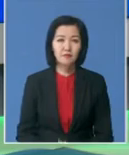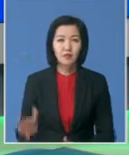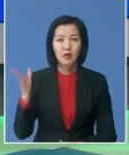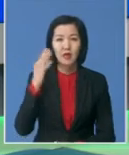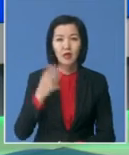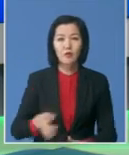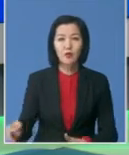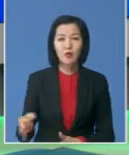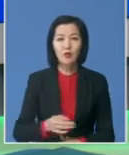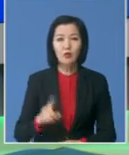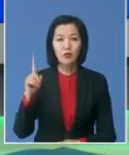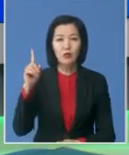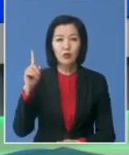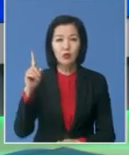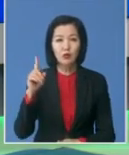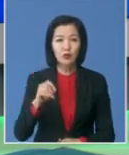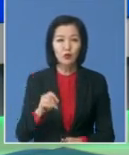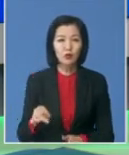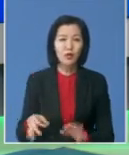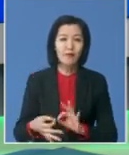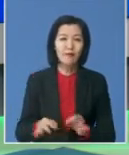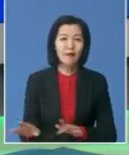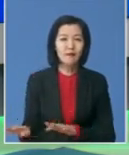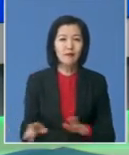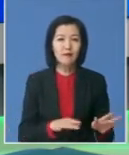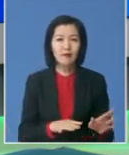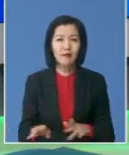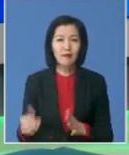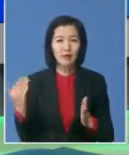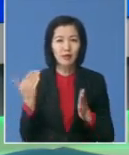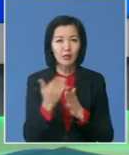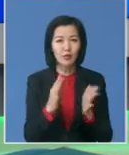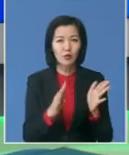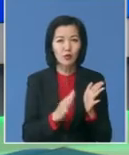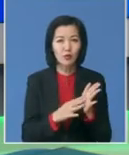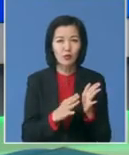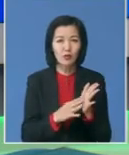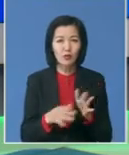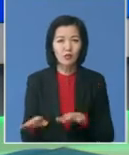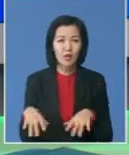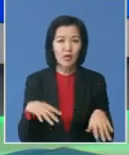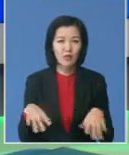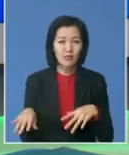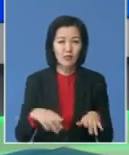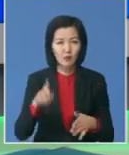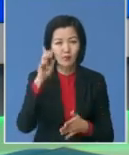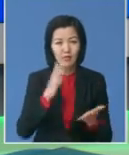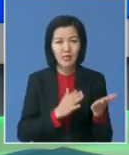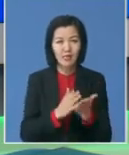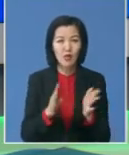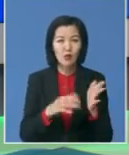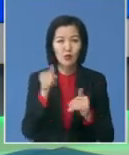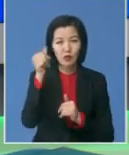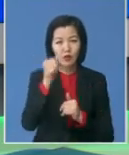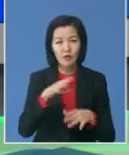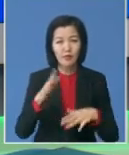Алматы облысында 100 нақты қадам ұлт жоспарының 9 қадамы ақсап тұр. Яғни мемлекетті қызметшілер 3 жылда бір рет кәсіби біліктілігін